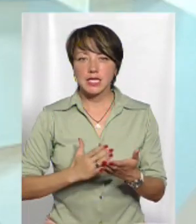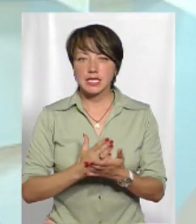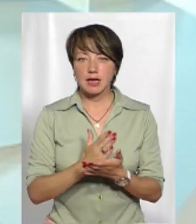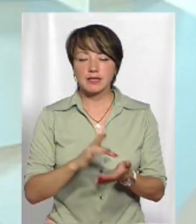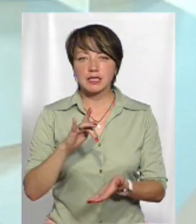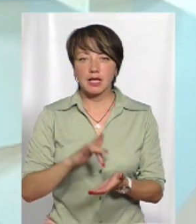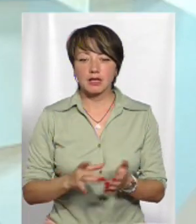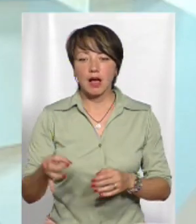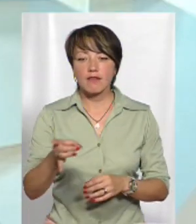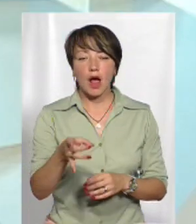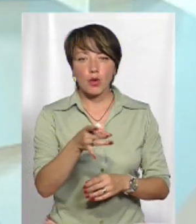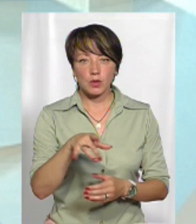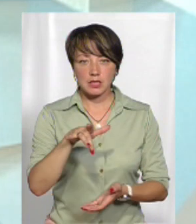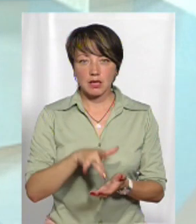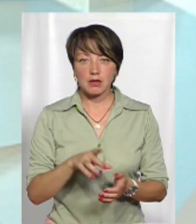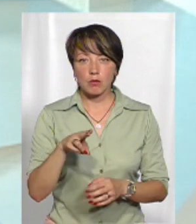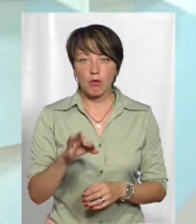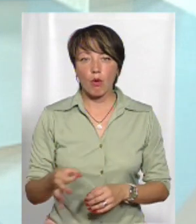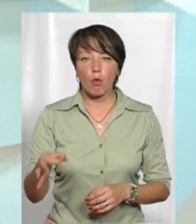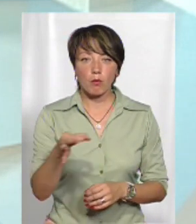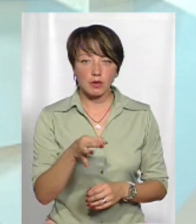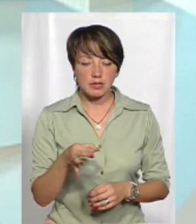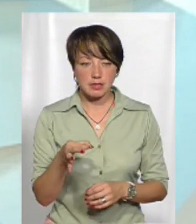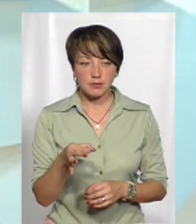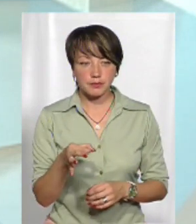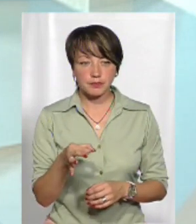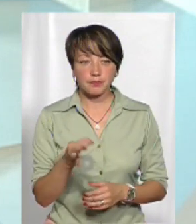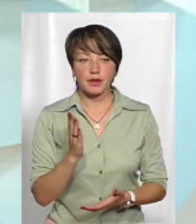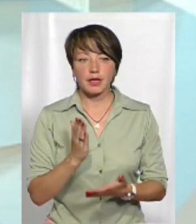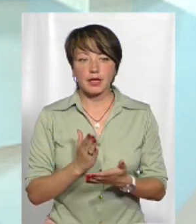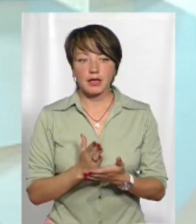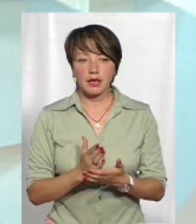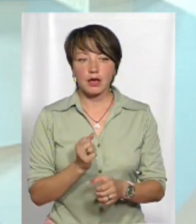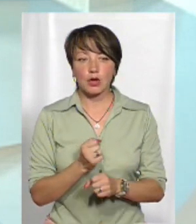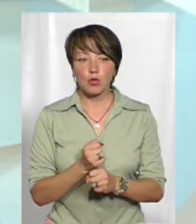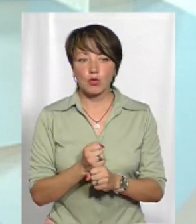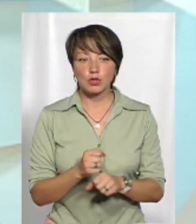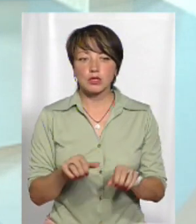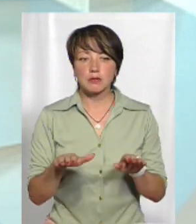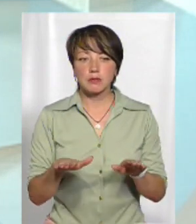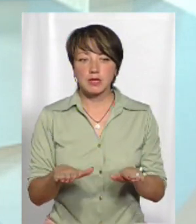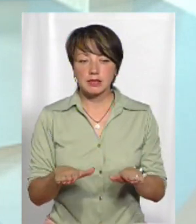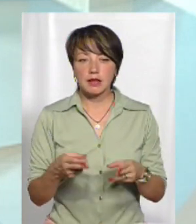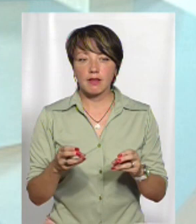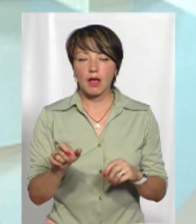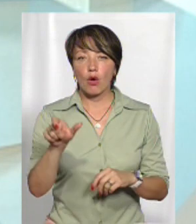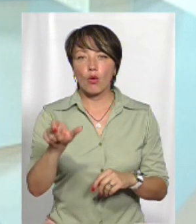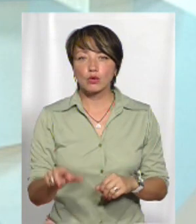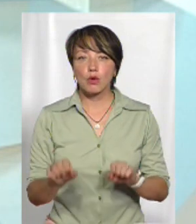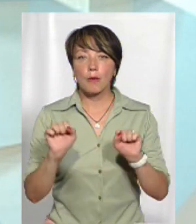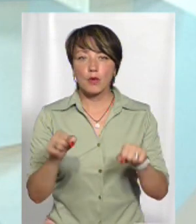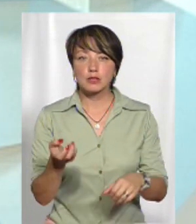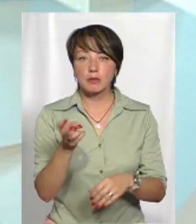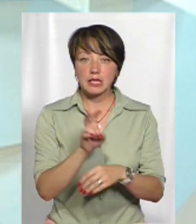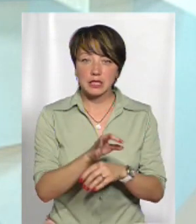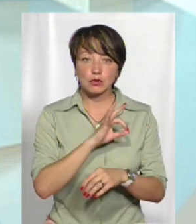сервісних центрах, в районних центрах по області є робоче місце, де особа може прийти